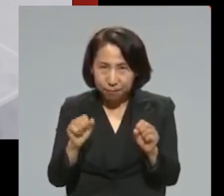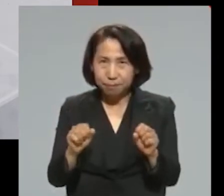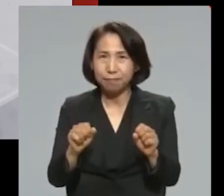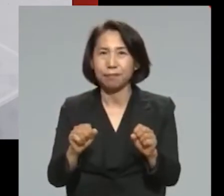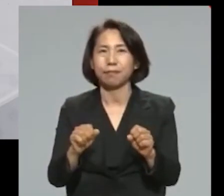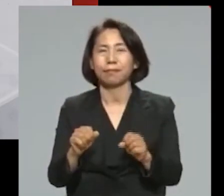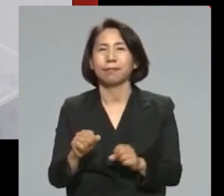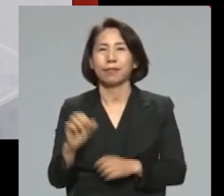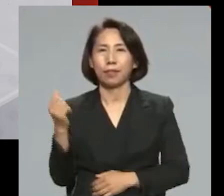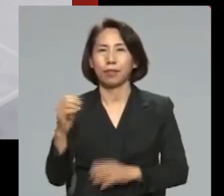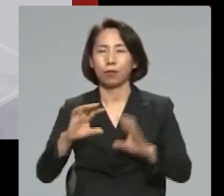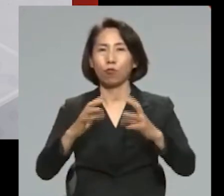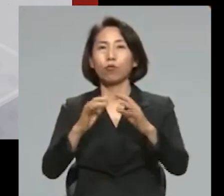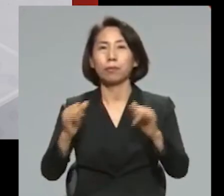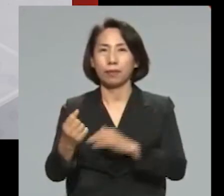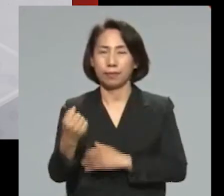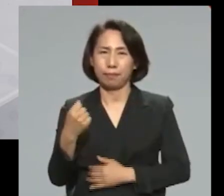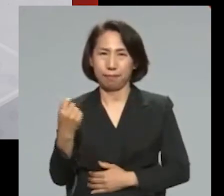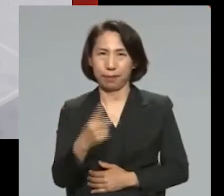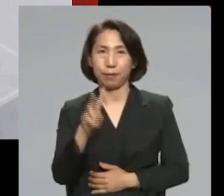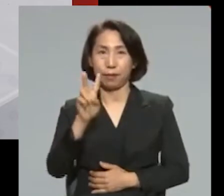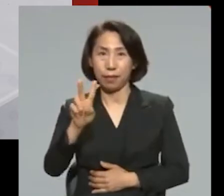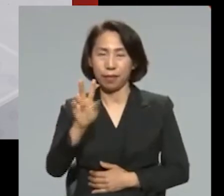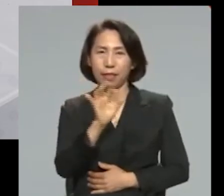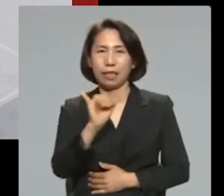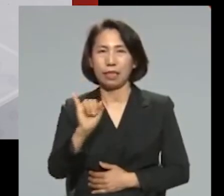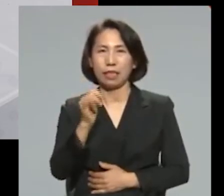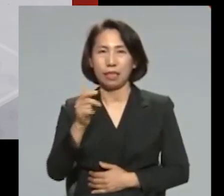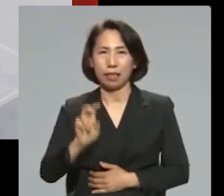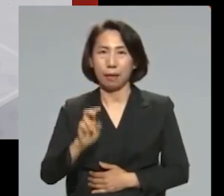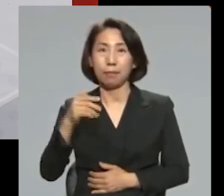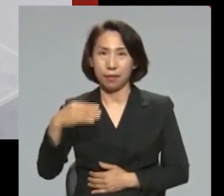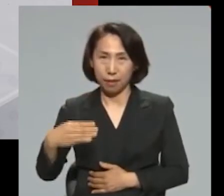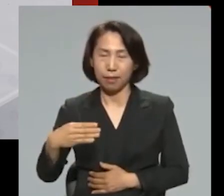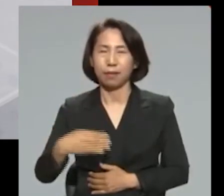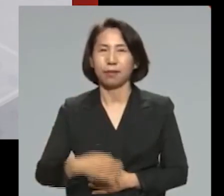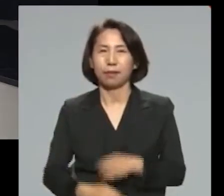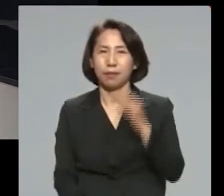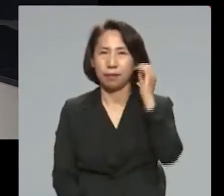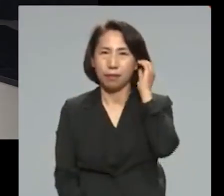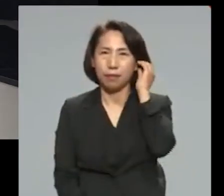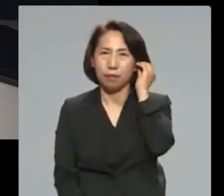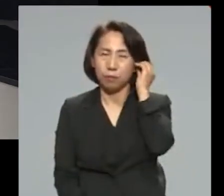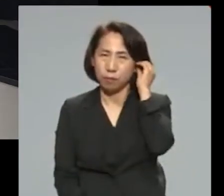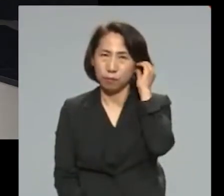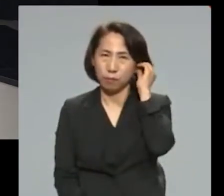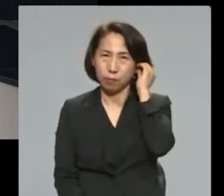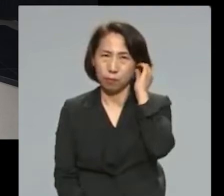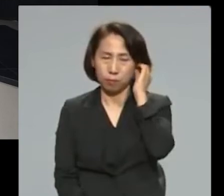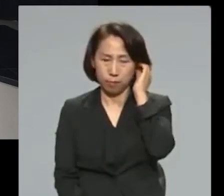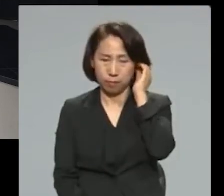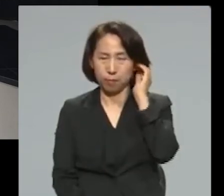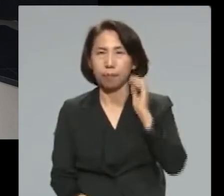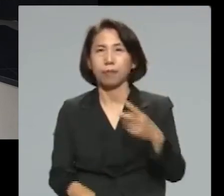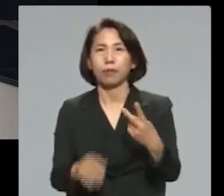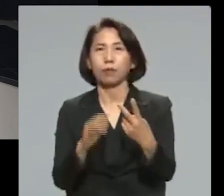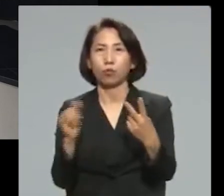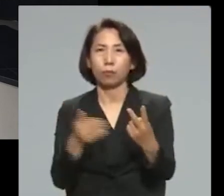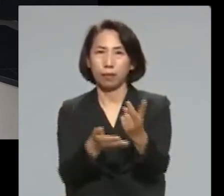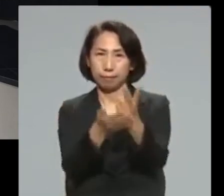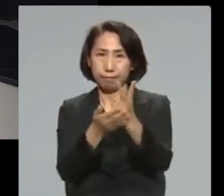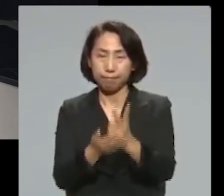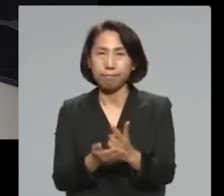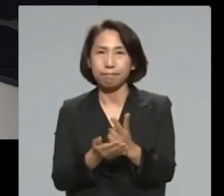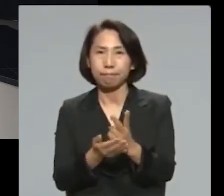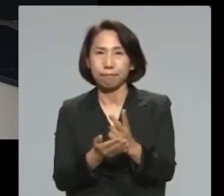안녕하십니까. 국민의힘 기호 2번 이남철입니다. 네, 이렇게 2명의 후보가